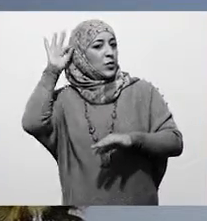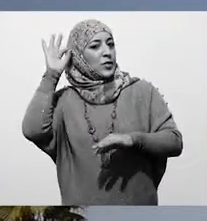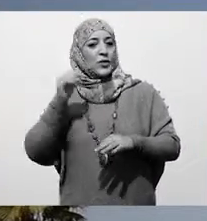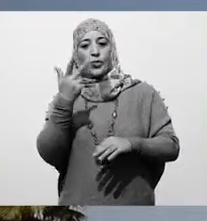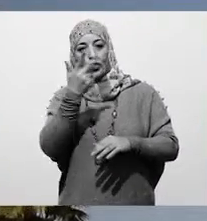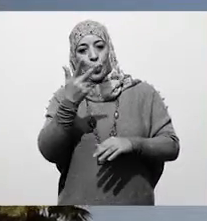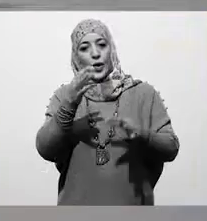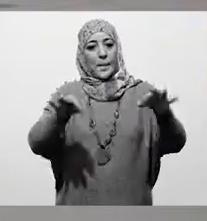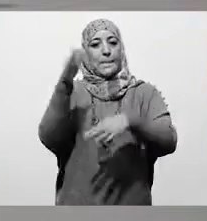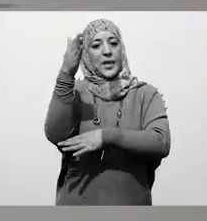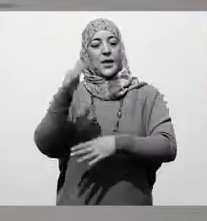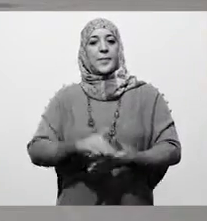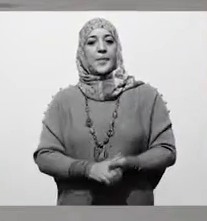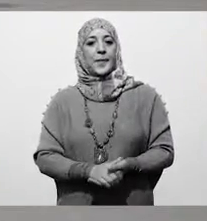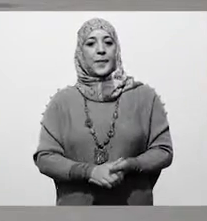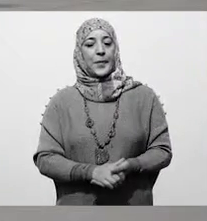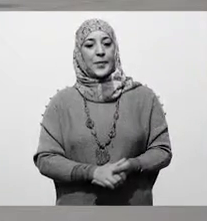Tunisie.